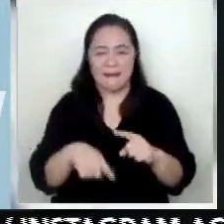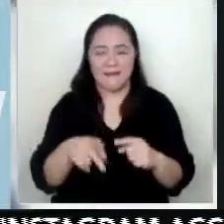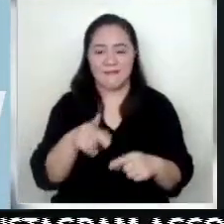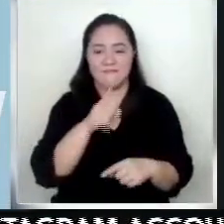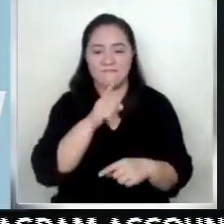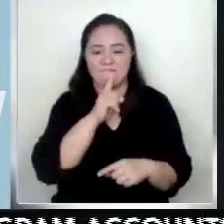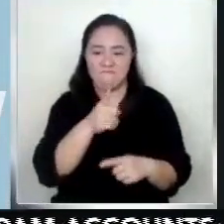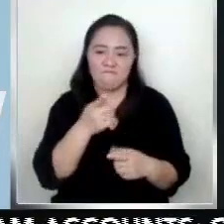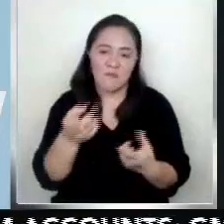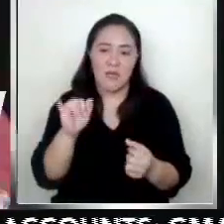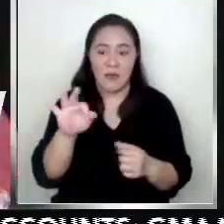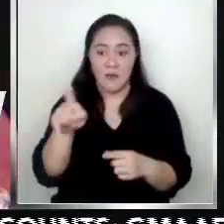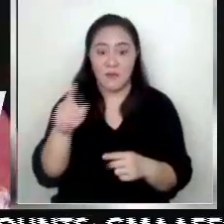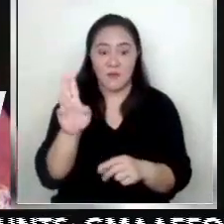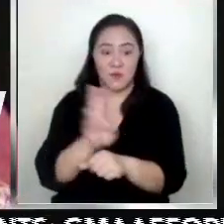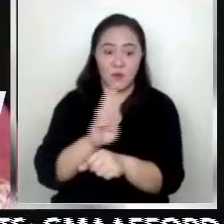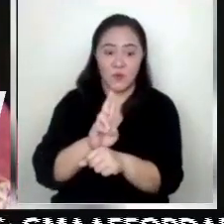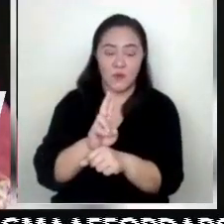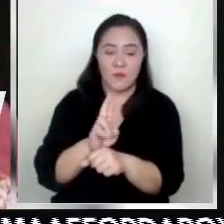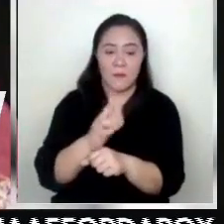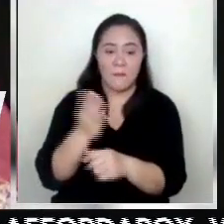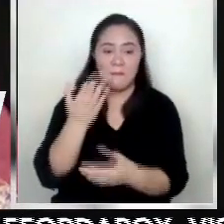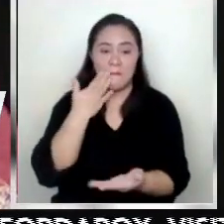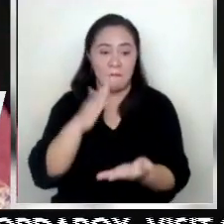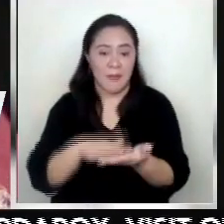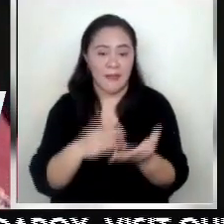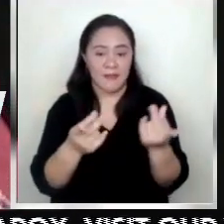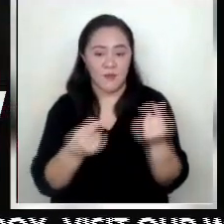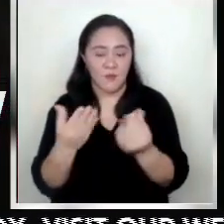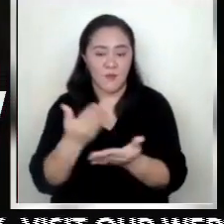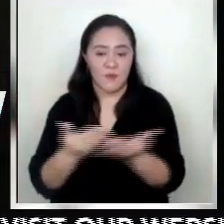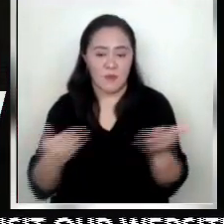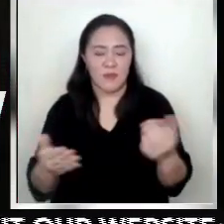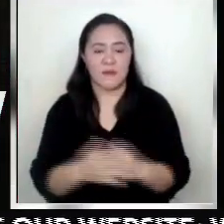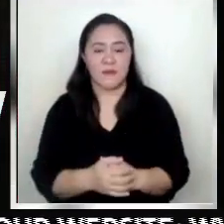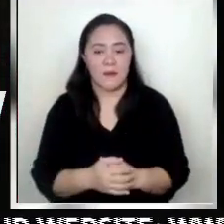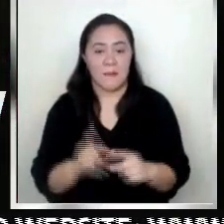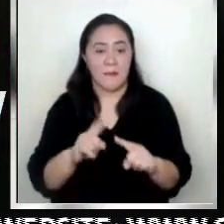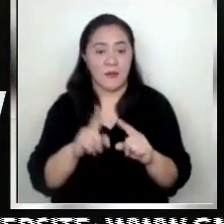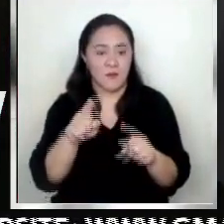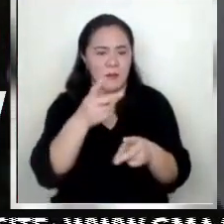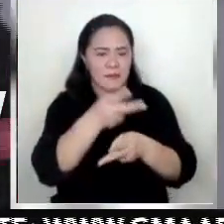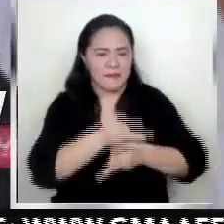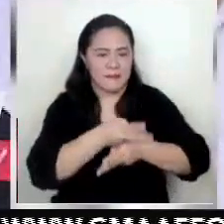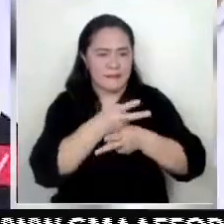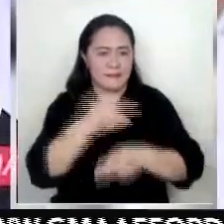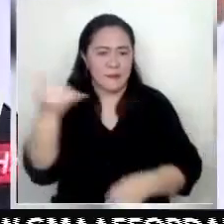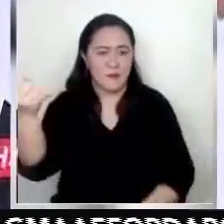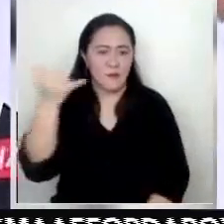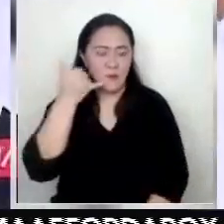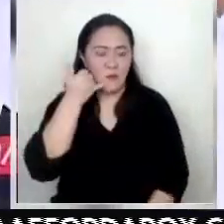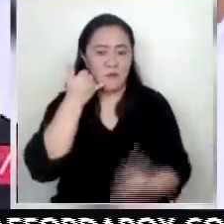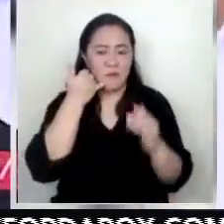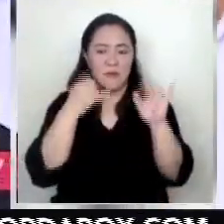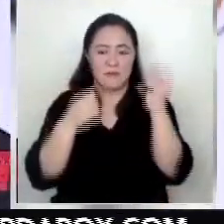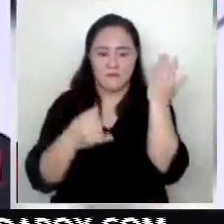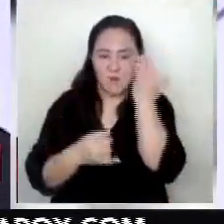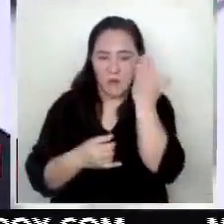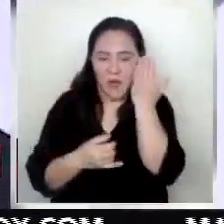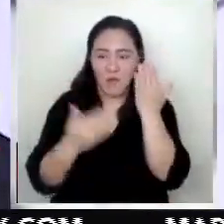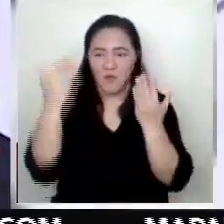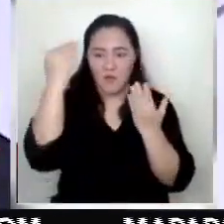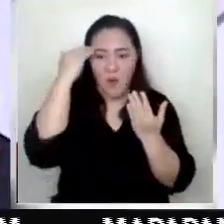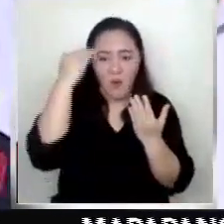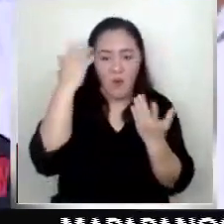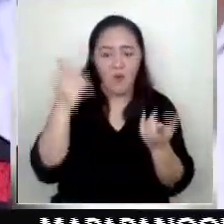paayon ng psa sa publiko maging maingat lalo na kung may mga tumatawag na nagpapanggap na kakilala hindi tuloy maiwasang mangamba ng